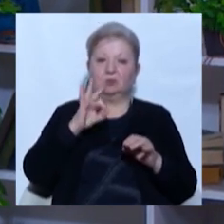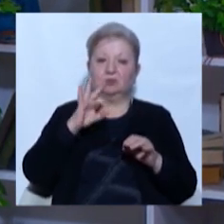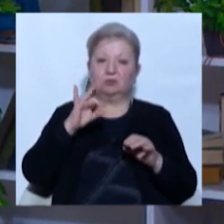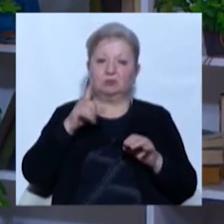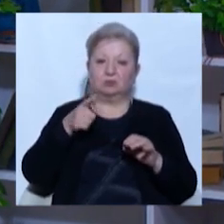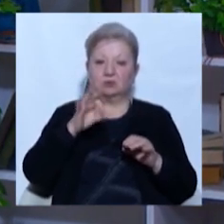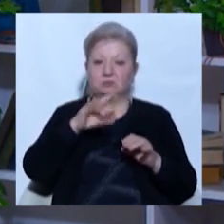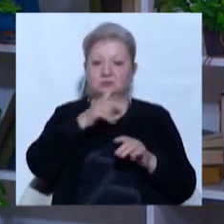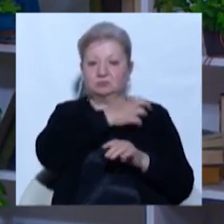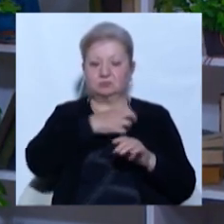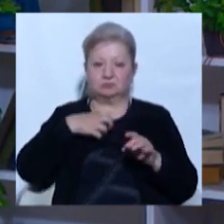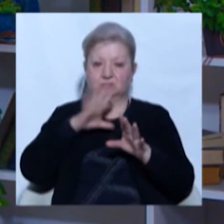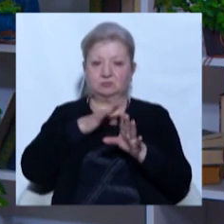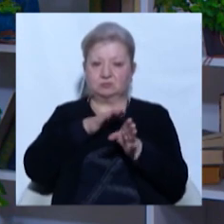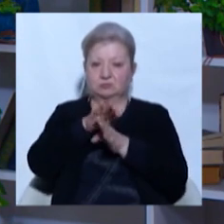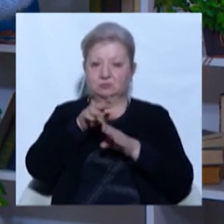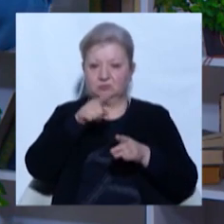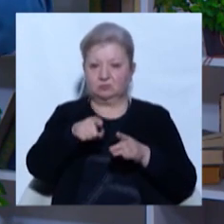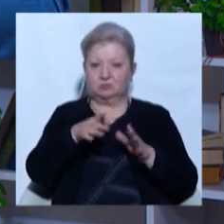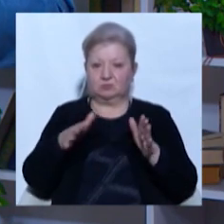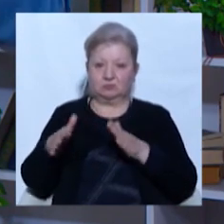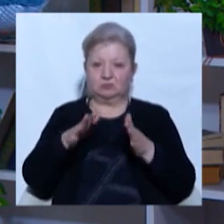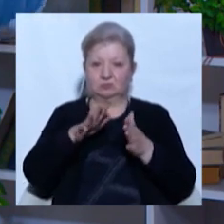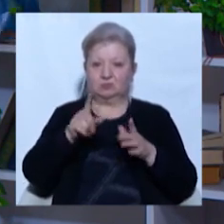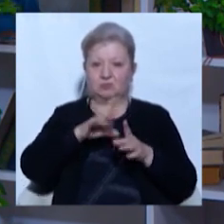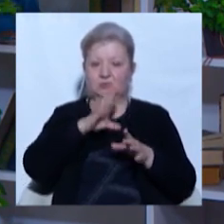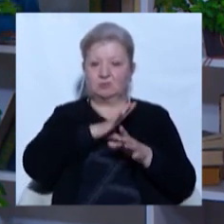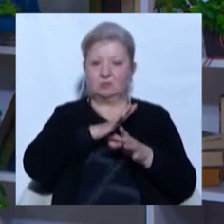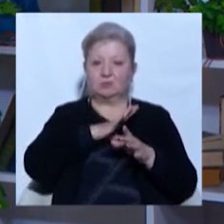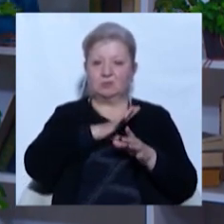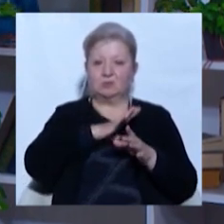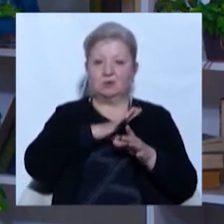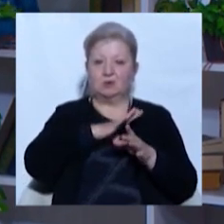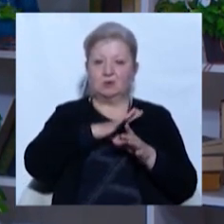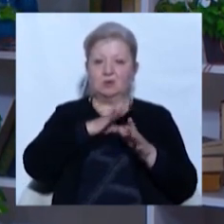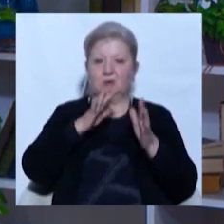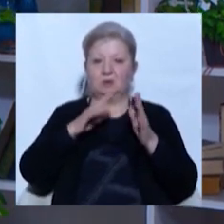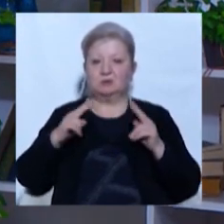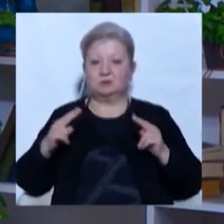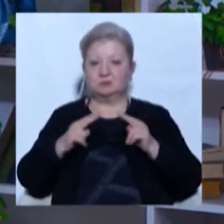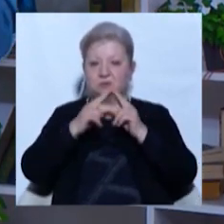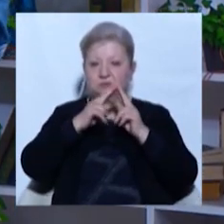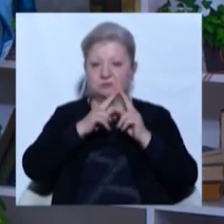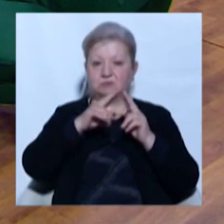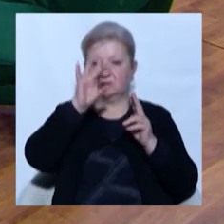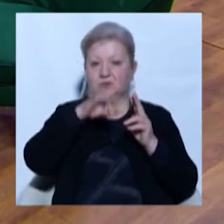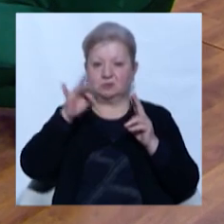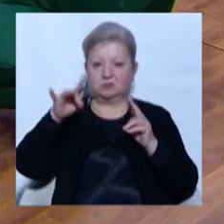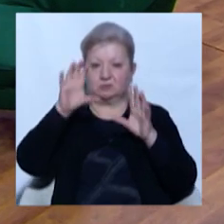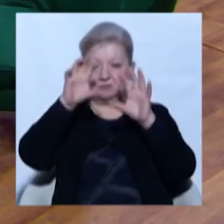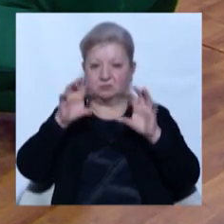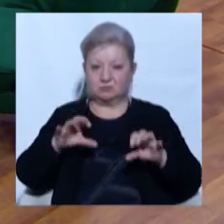დროს განახორციელა. ეს იყო საეკლესიო რეფორმა და ბრძოლა ამ მაზდიანი,